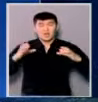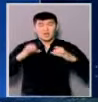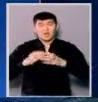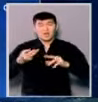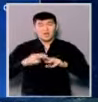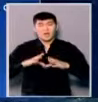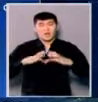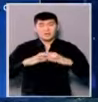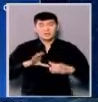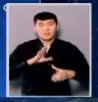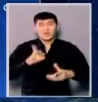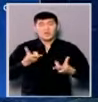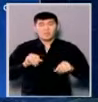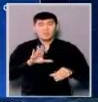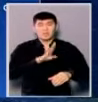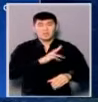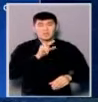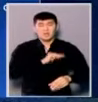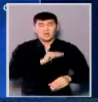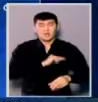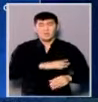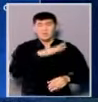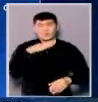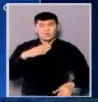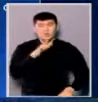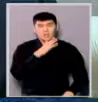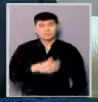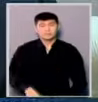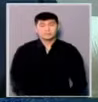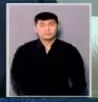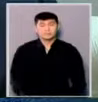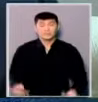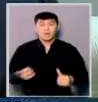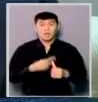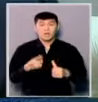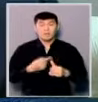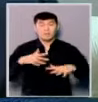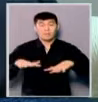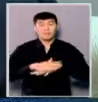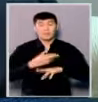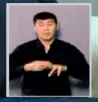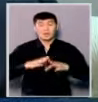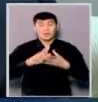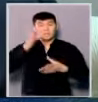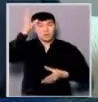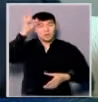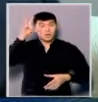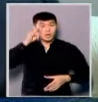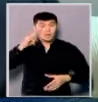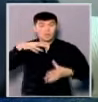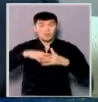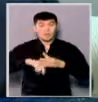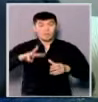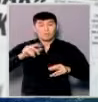имени Софии Утебаева, где он трудился в течение многих лет. Имя академика Национальной академии наук Республики Казахстан